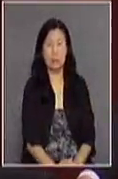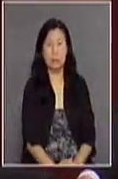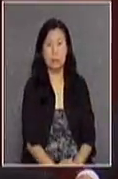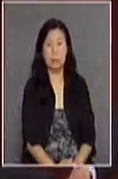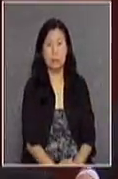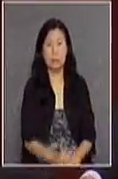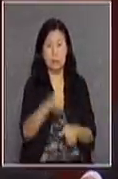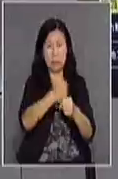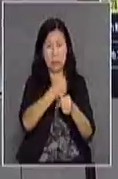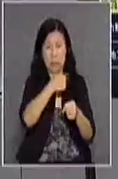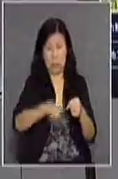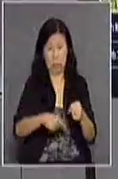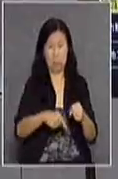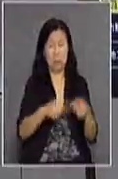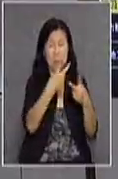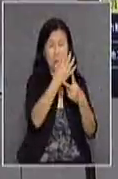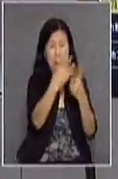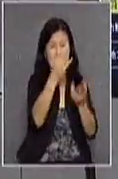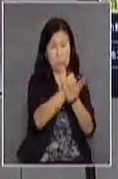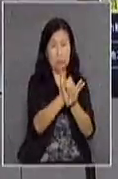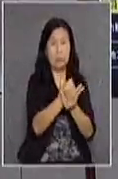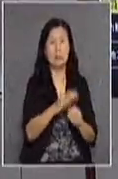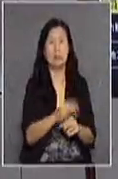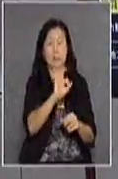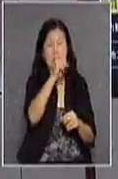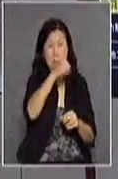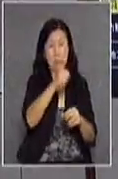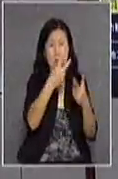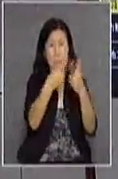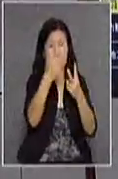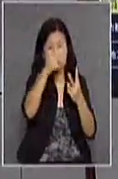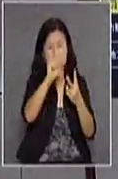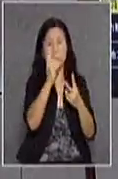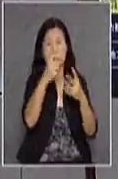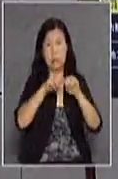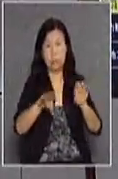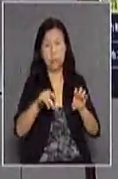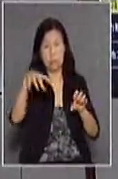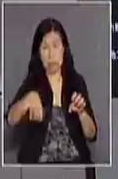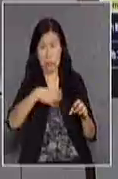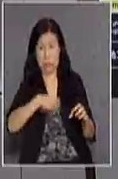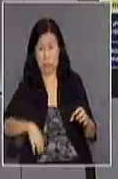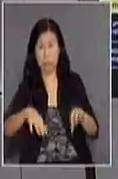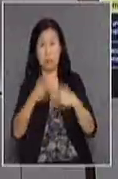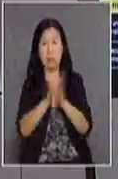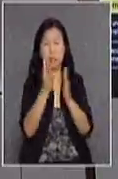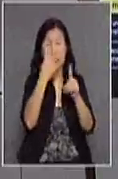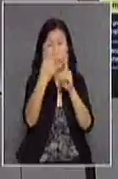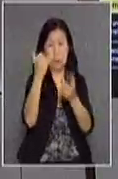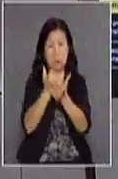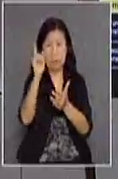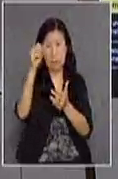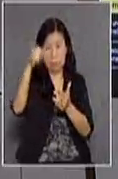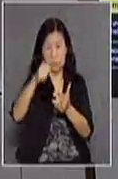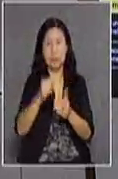功能團體選舉產生的議員24位，出席沒有人贊成，22位反對，1位棄權。分區直接選舉產生的議員14位，出席1位贊